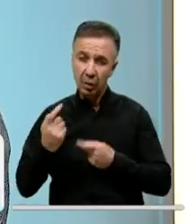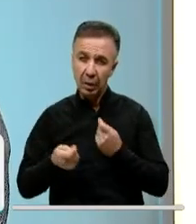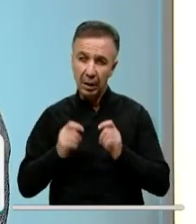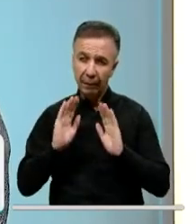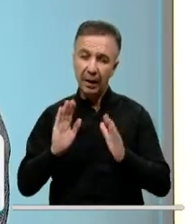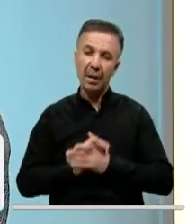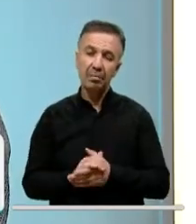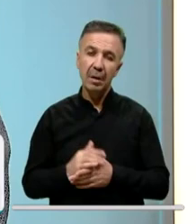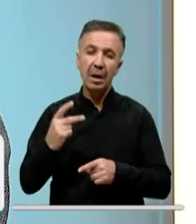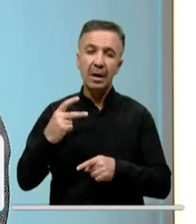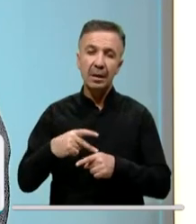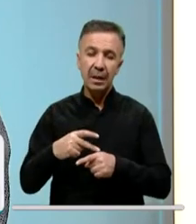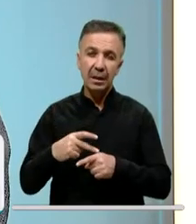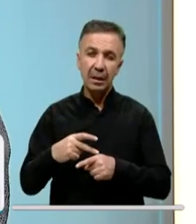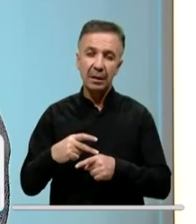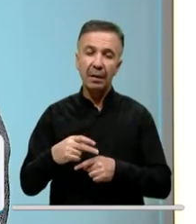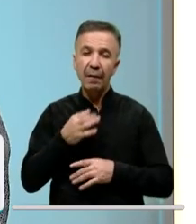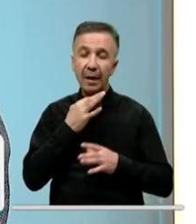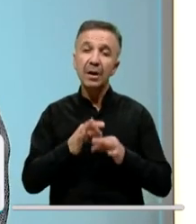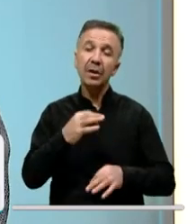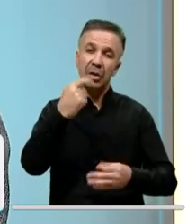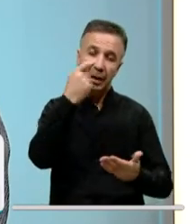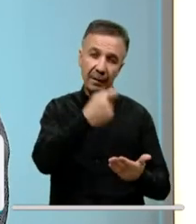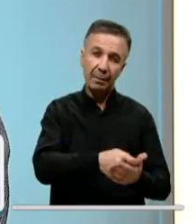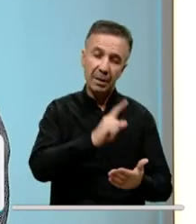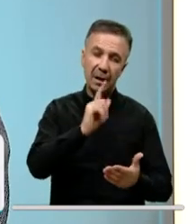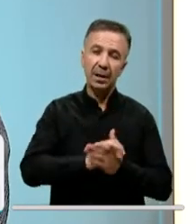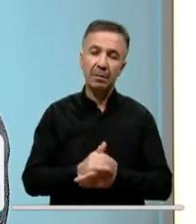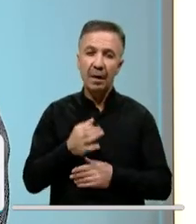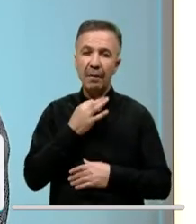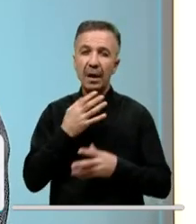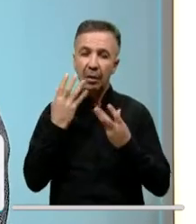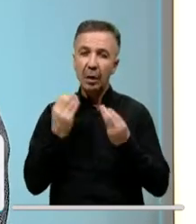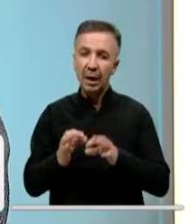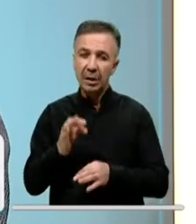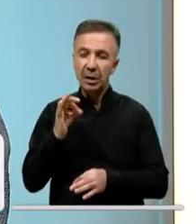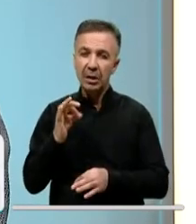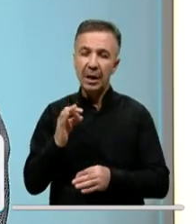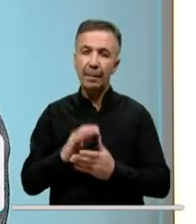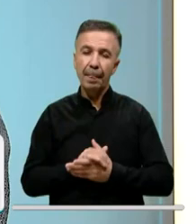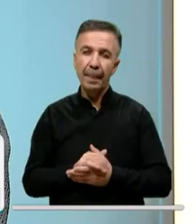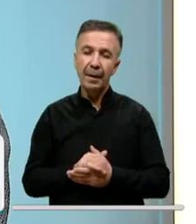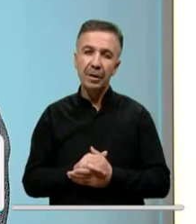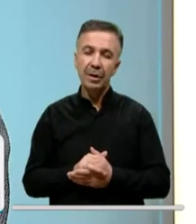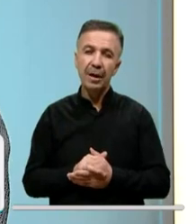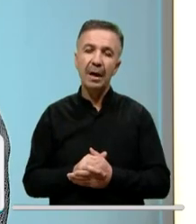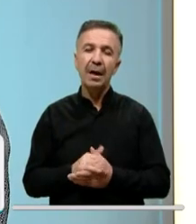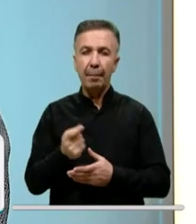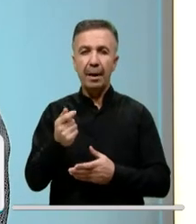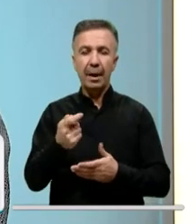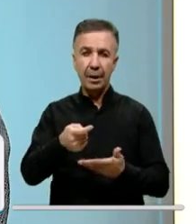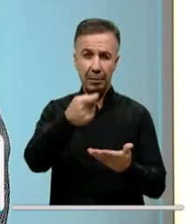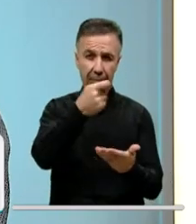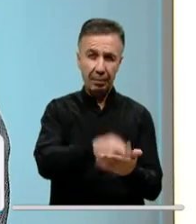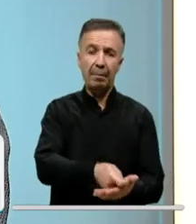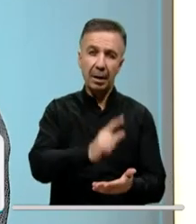Fakat zekat fakirin hakkıdır. Fakir olan kişiye temlik edilmeli, yani mülk